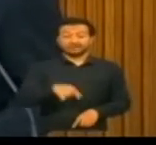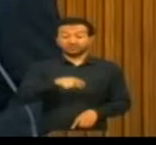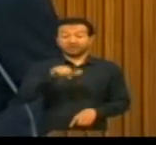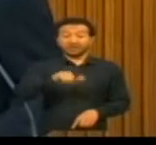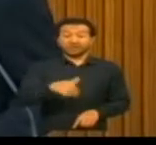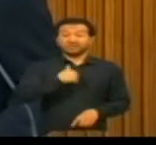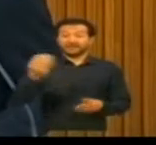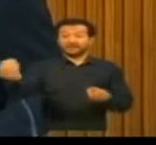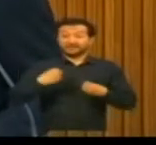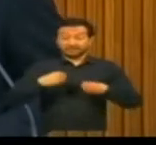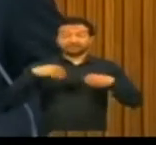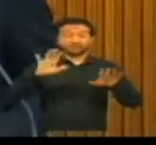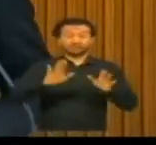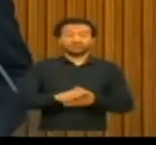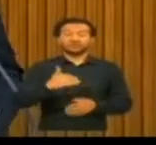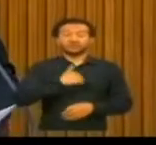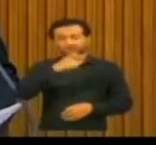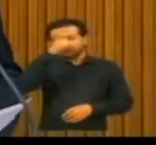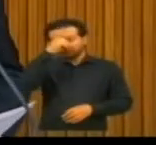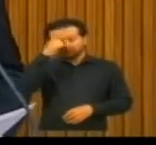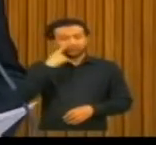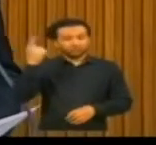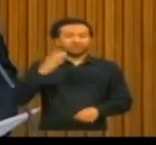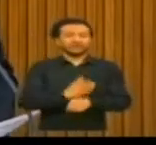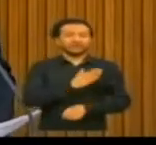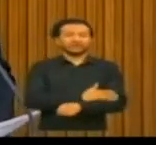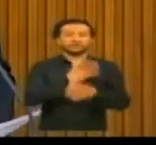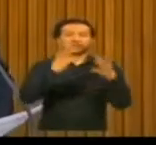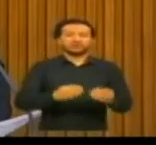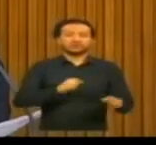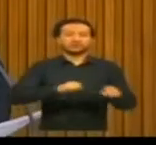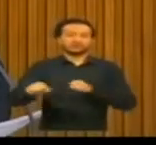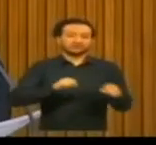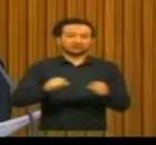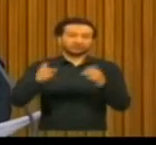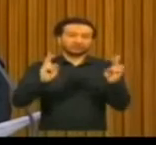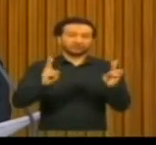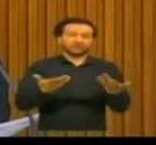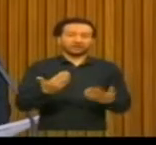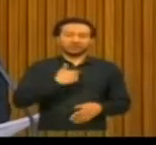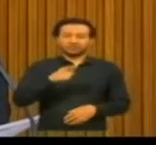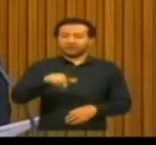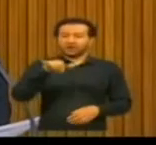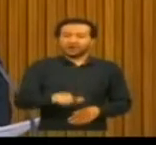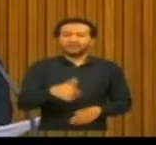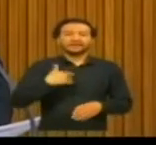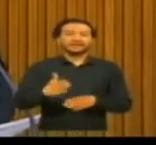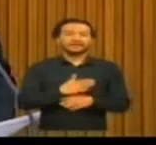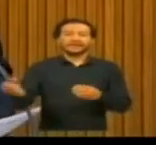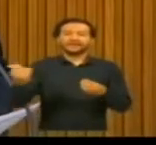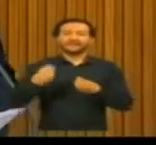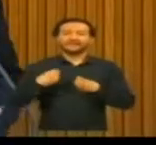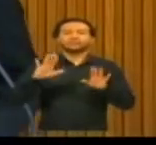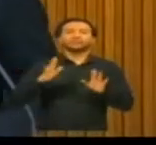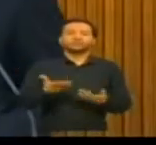bana sağlanmıyorsa ben Türkiye Cumhuriyeti vatandaşı olarak isyan etmeyecek miyim? Benim bu hakkımı bana niye teslim